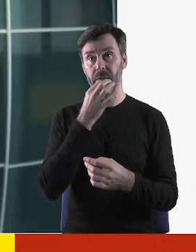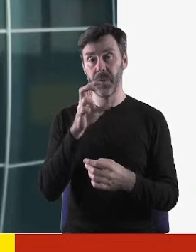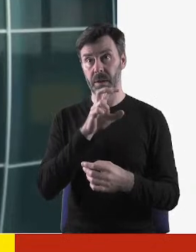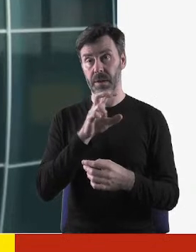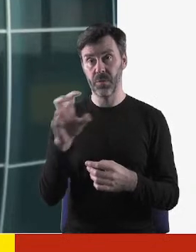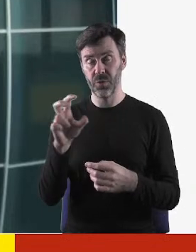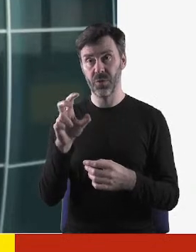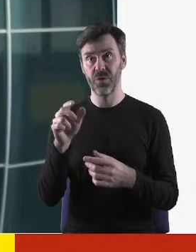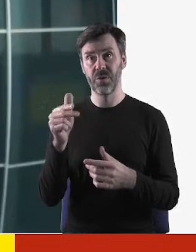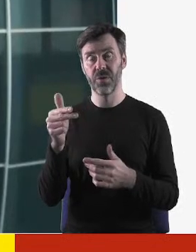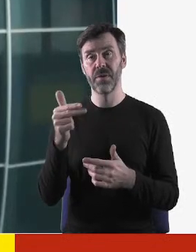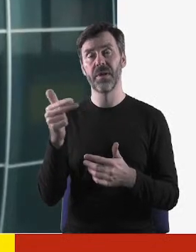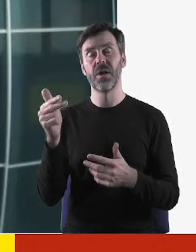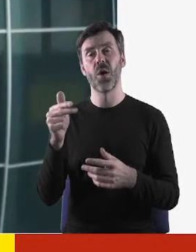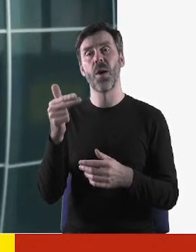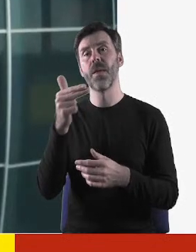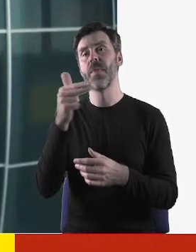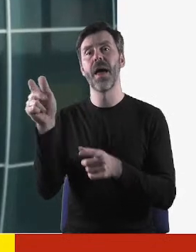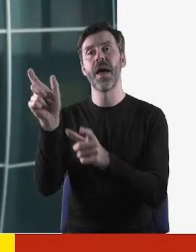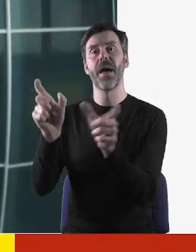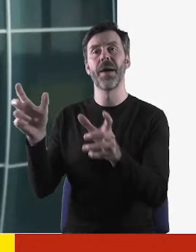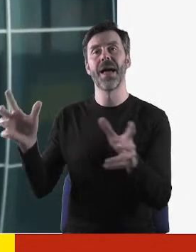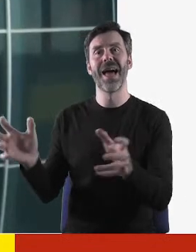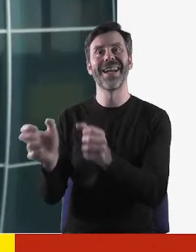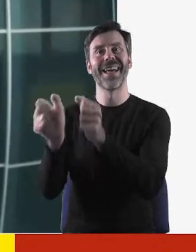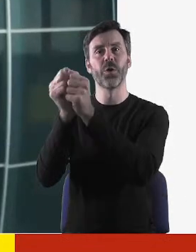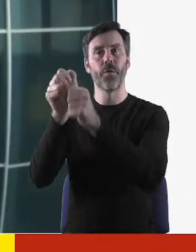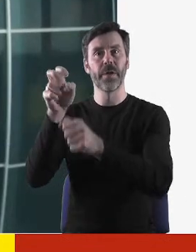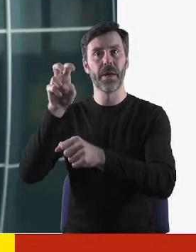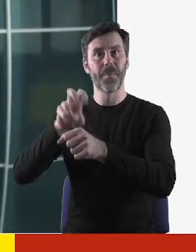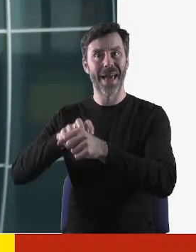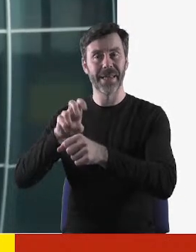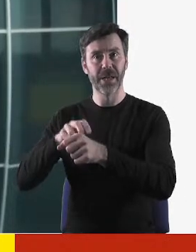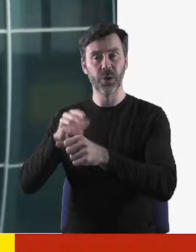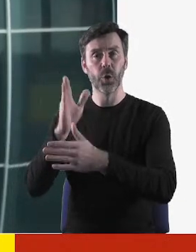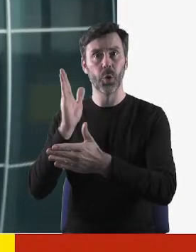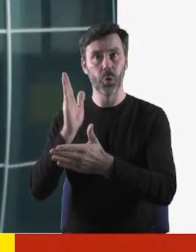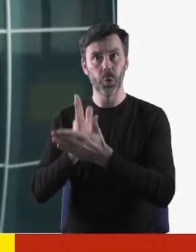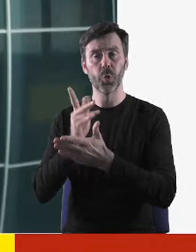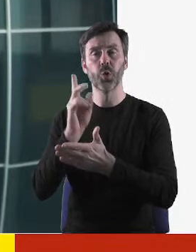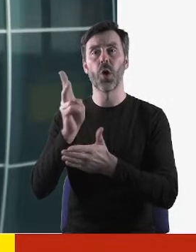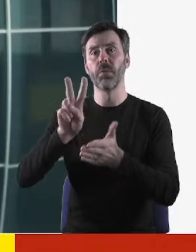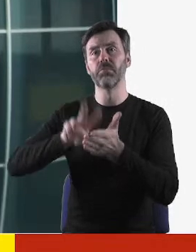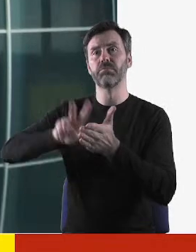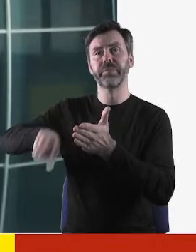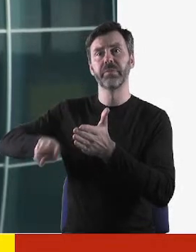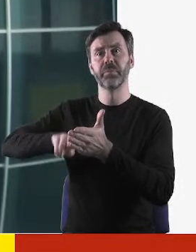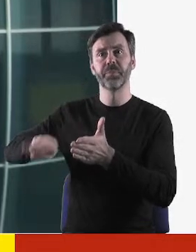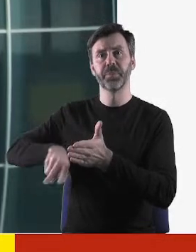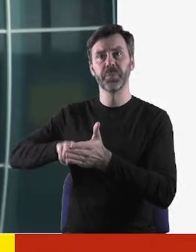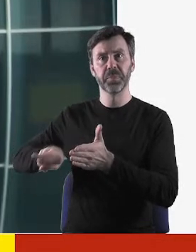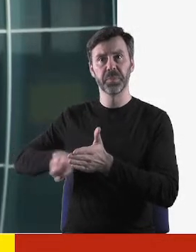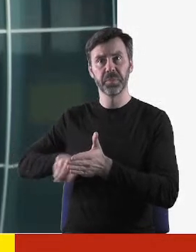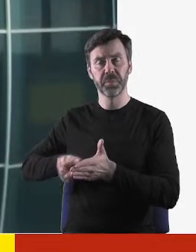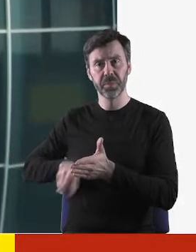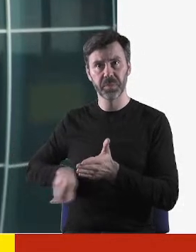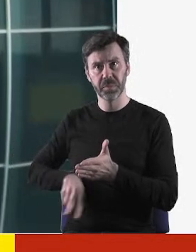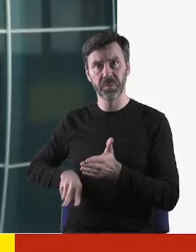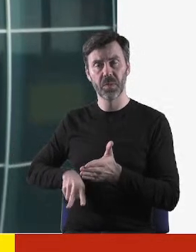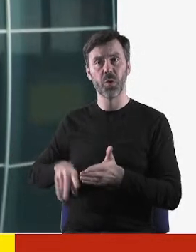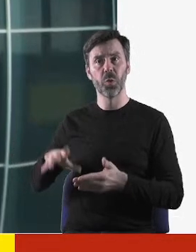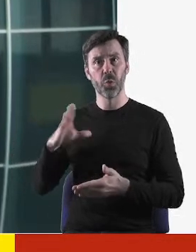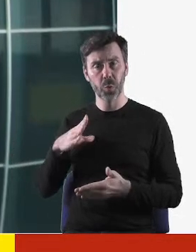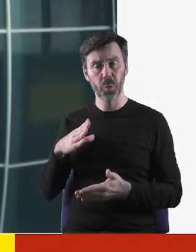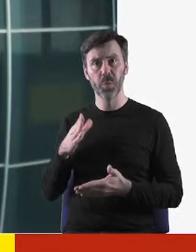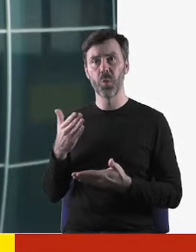temat ratowników medycznych, którzy chcieli składać wypowiedzenia w naszej stacji ratownictwa medycznego. Czy